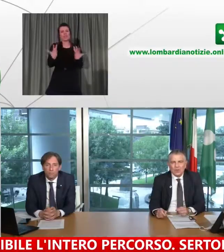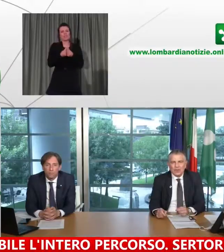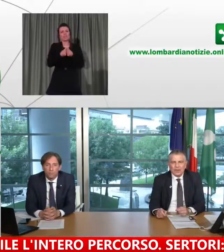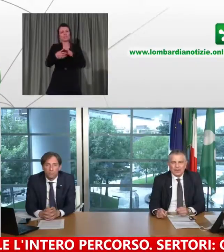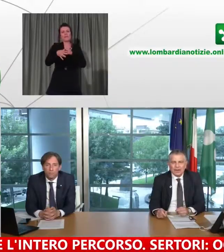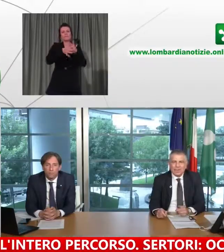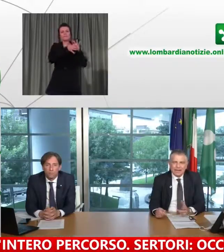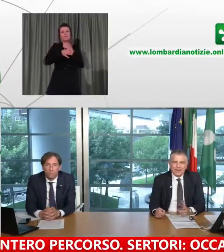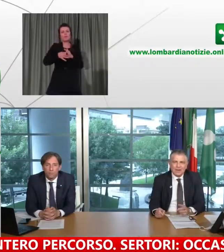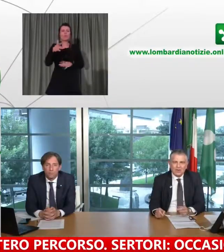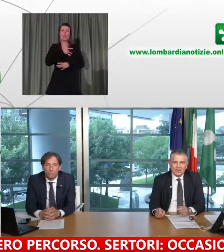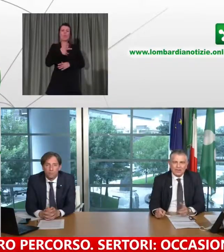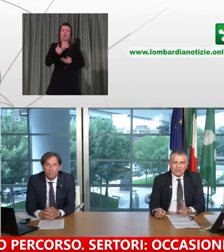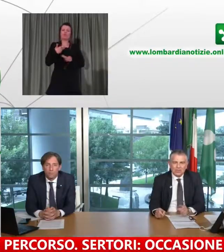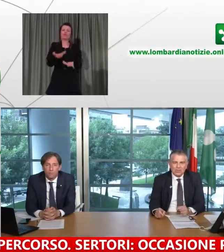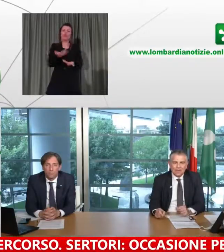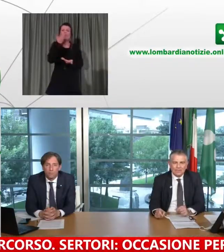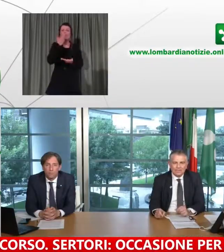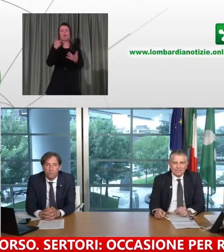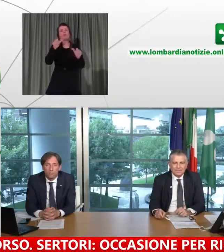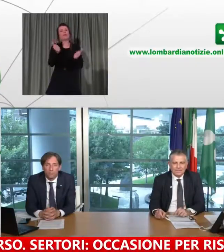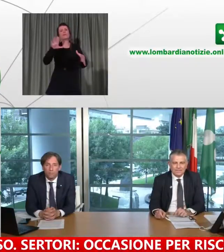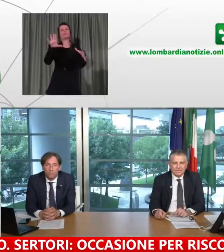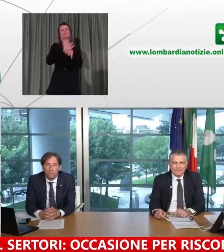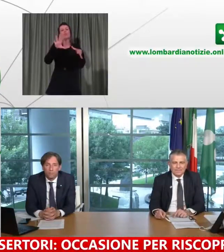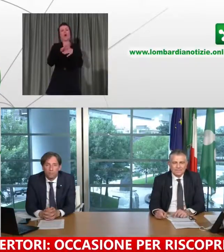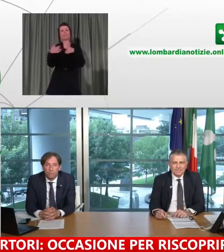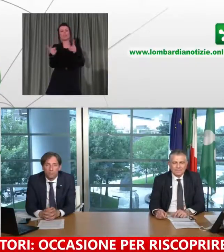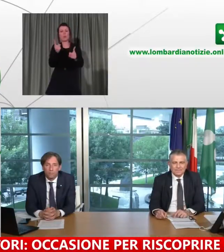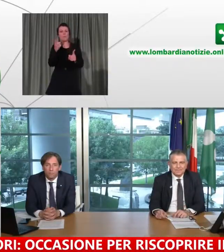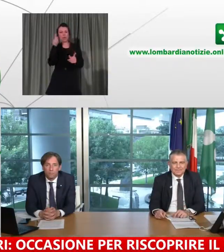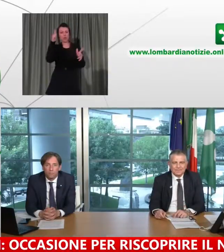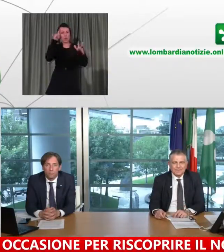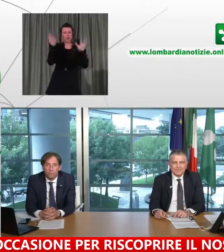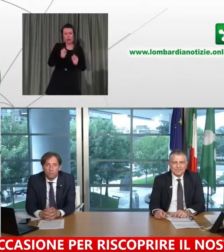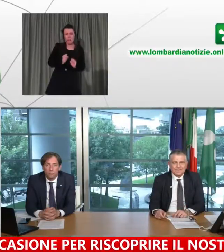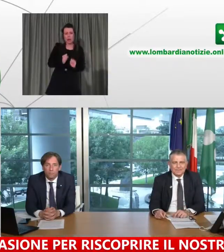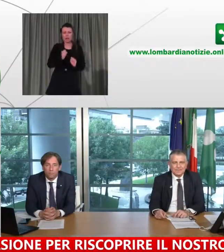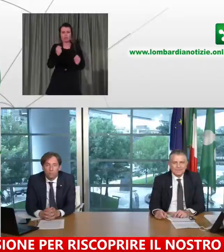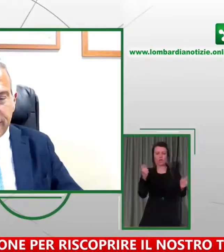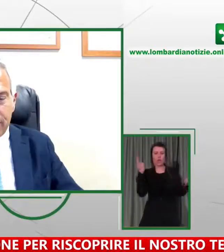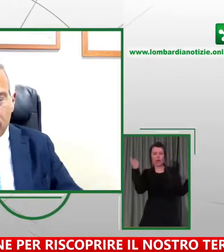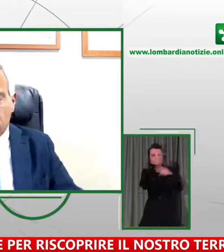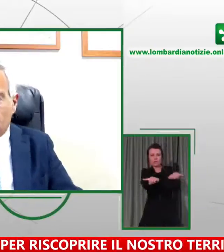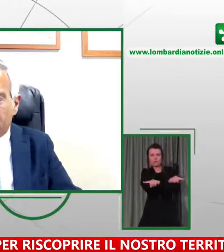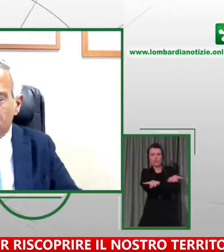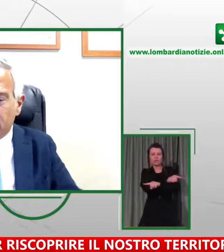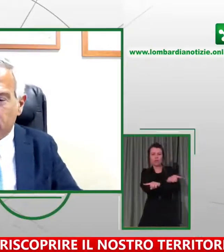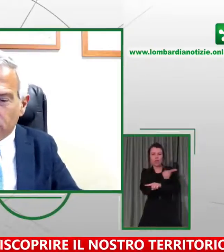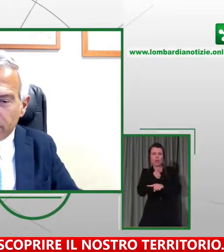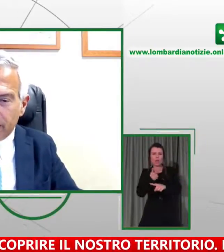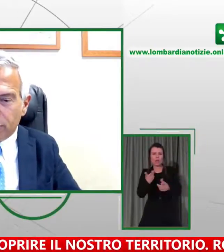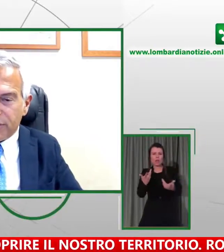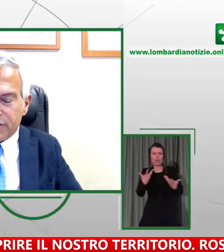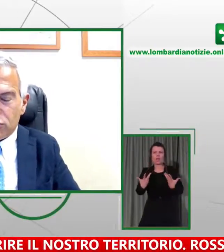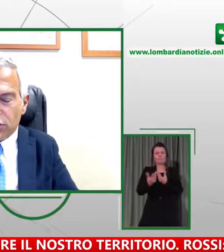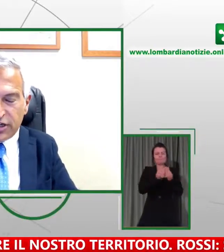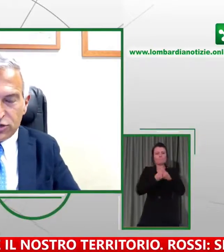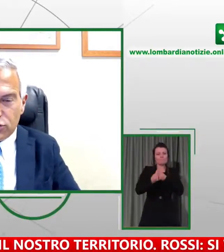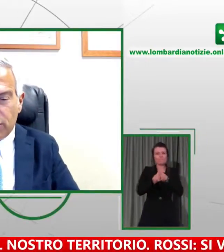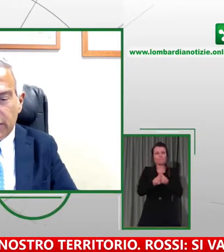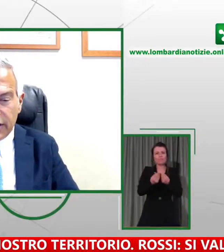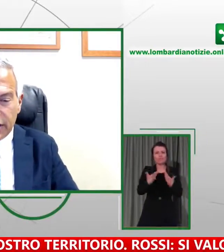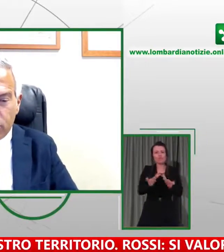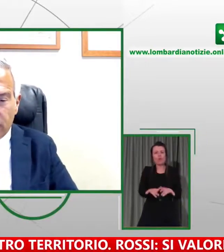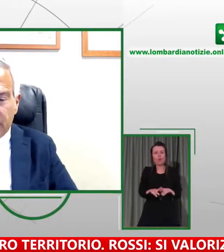veramente un momento drammatico e difficile. Ma io, quello che mi ha molto amareggiato, che è il prestigio